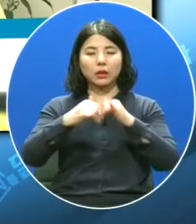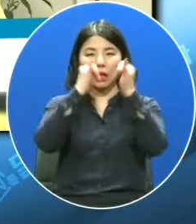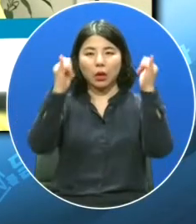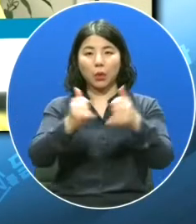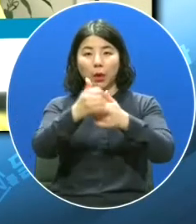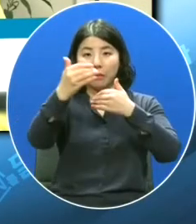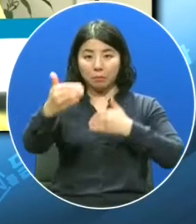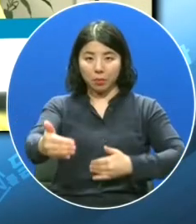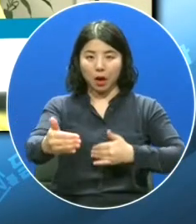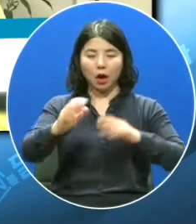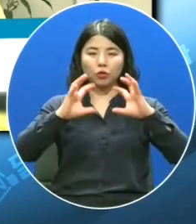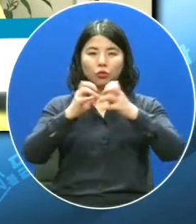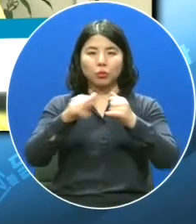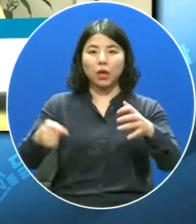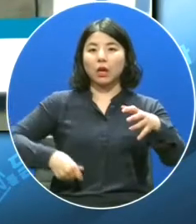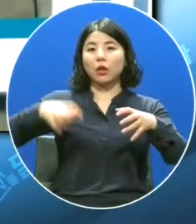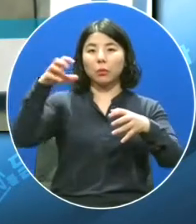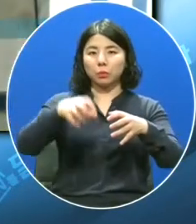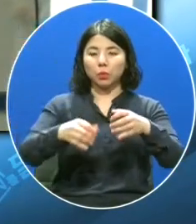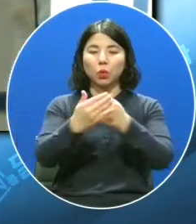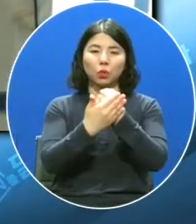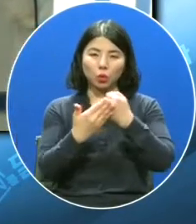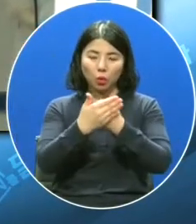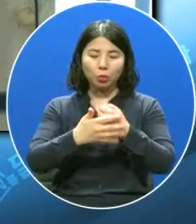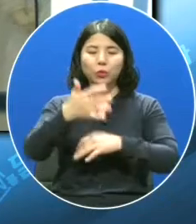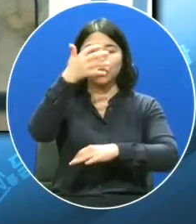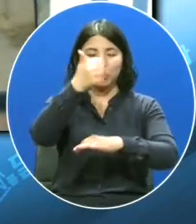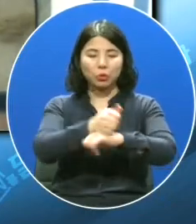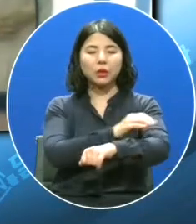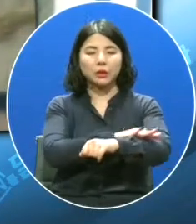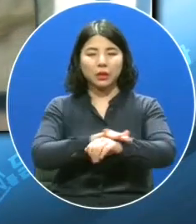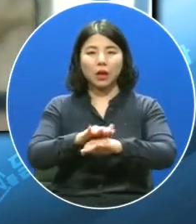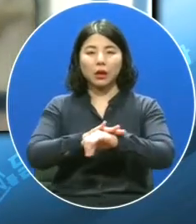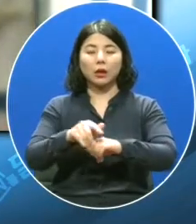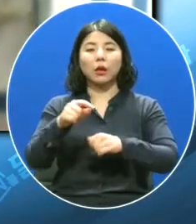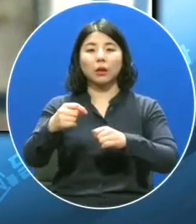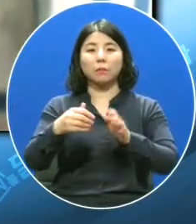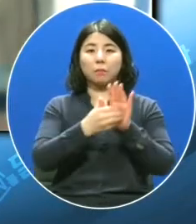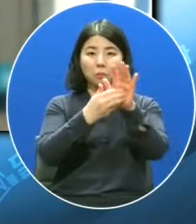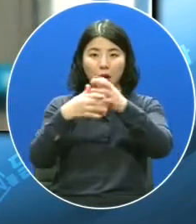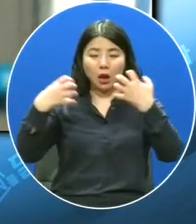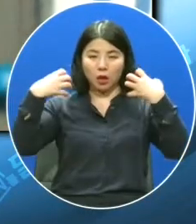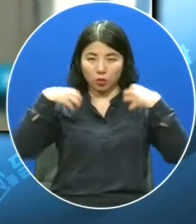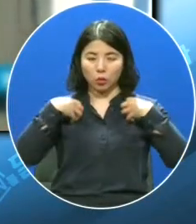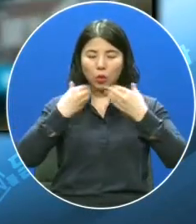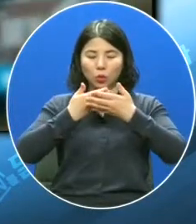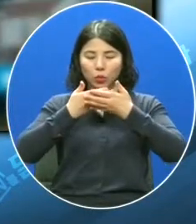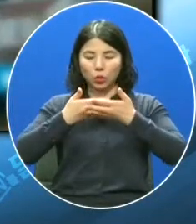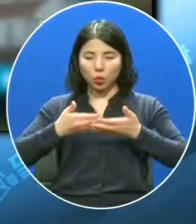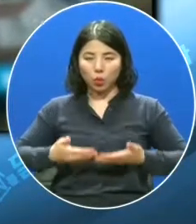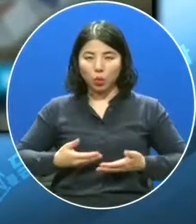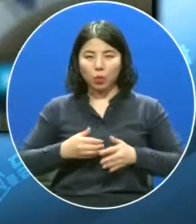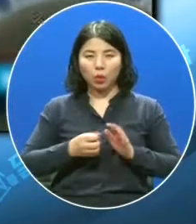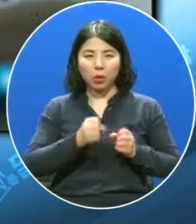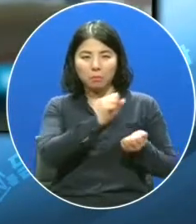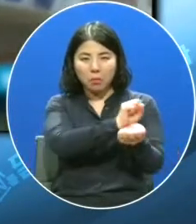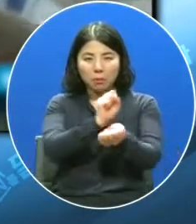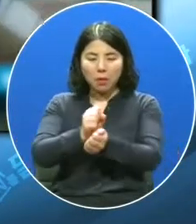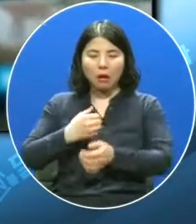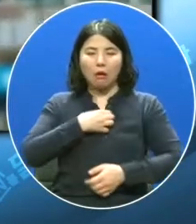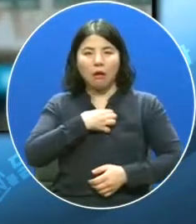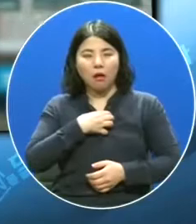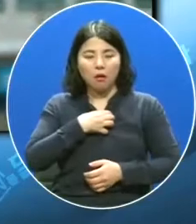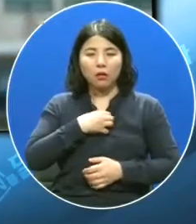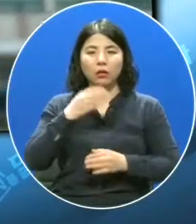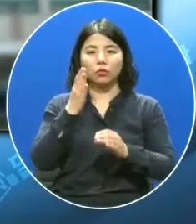이어진 사회적 거리두기가 국민의 협조로 성과를 거뒀다고 평가한 방역당국이 조용한 전파를 경계하고 있는